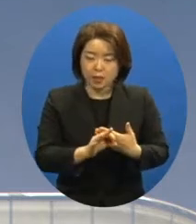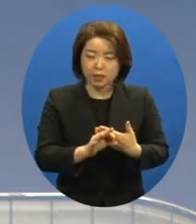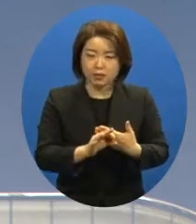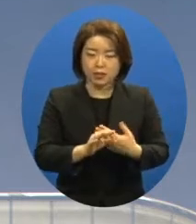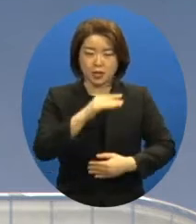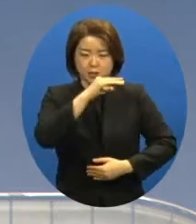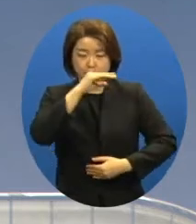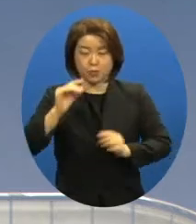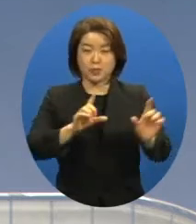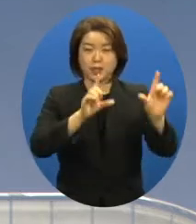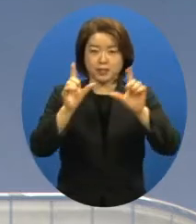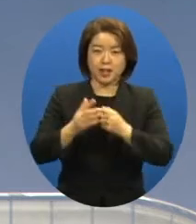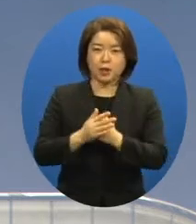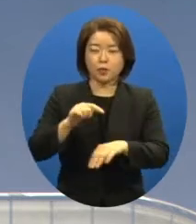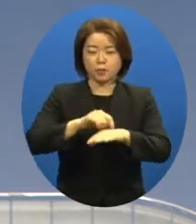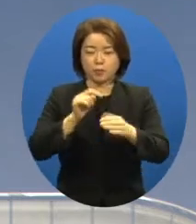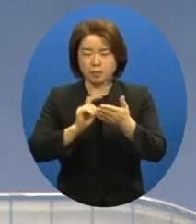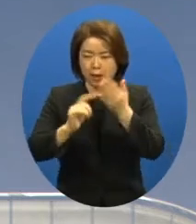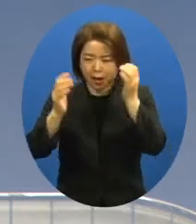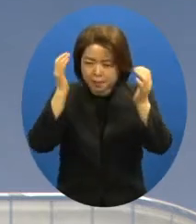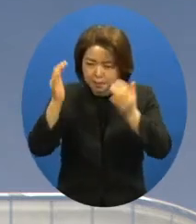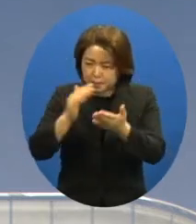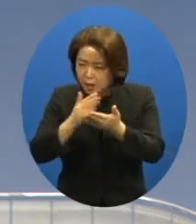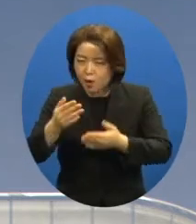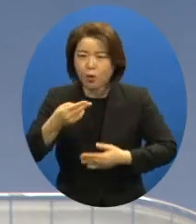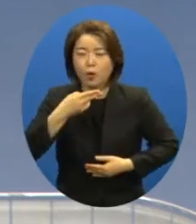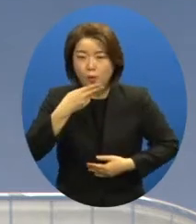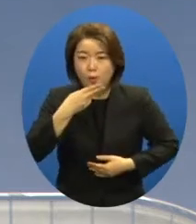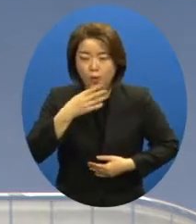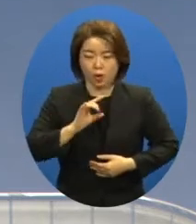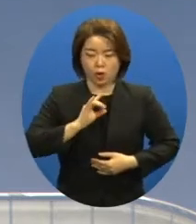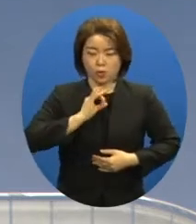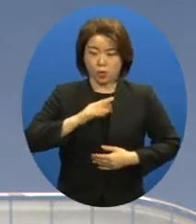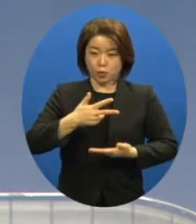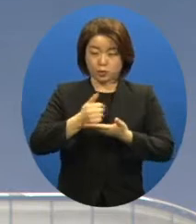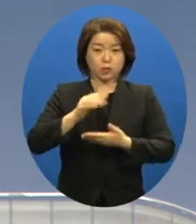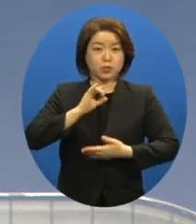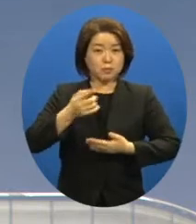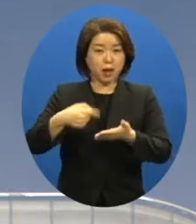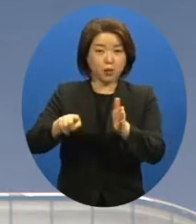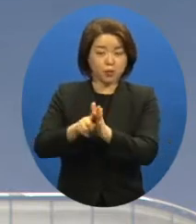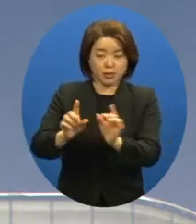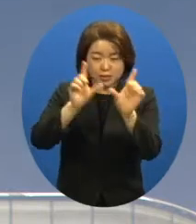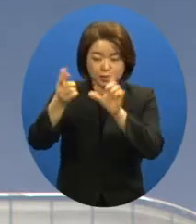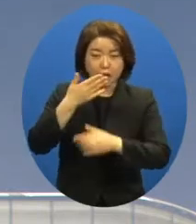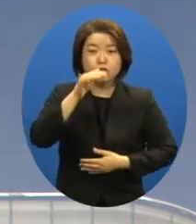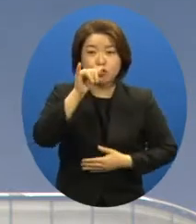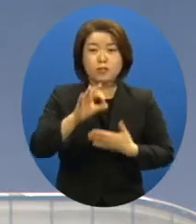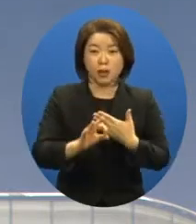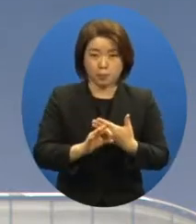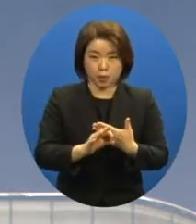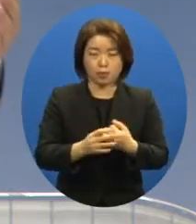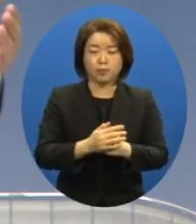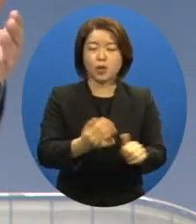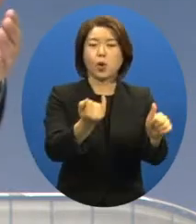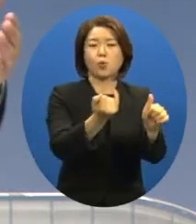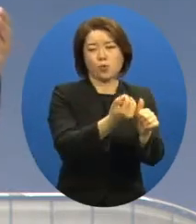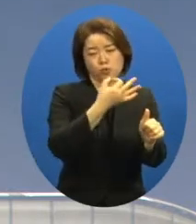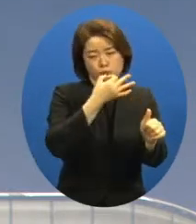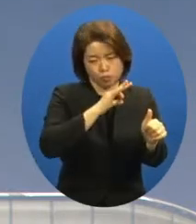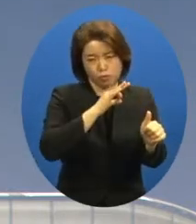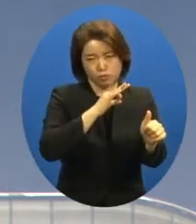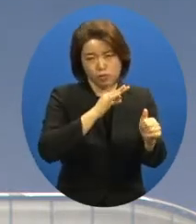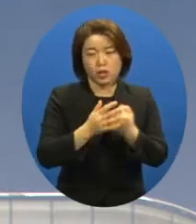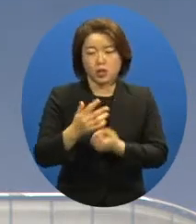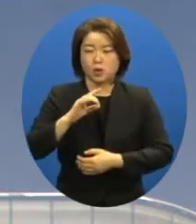품위 있게 살고 마음의 헛갈림도 없고 오직 주님만을 위해서 그렇게 살 수 있다면 결혼도 유익한